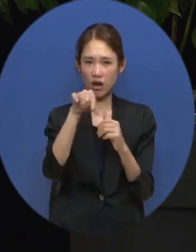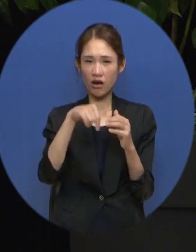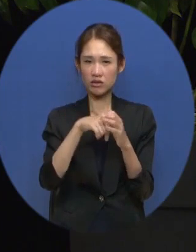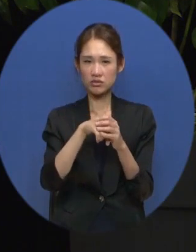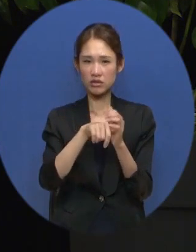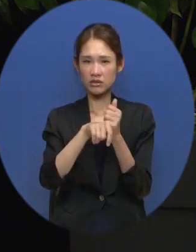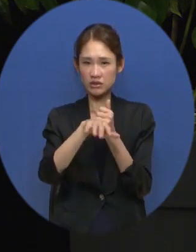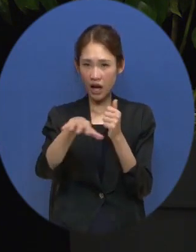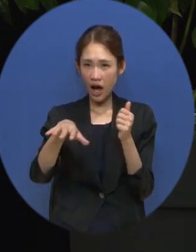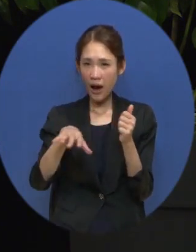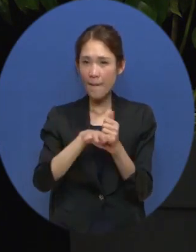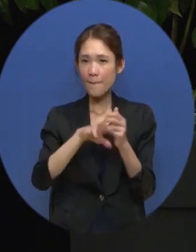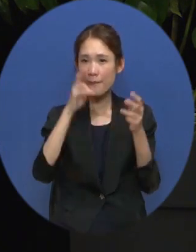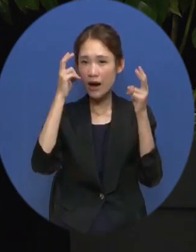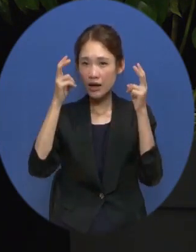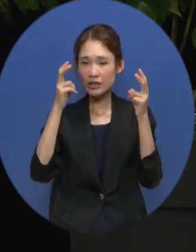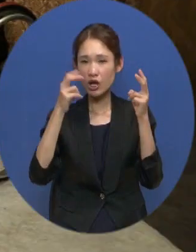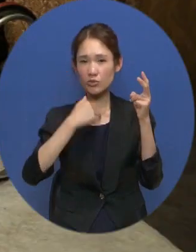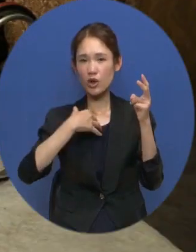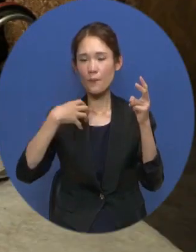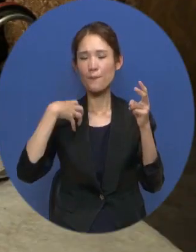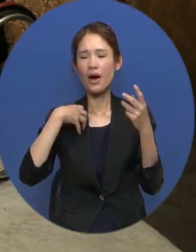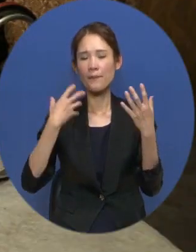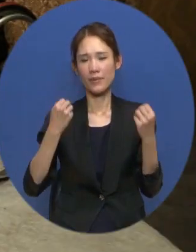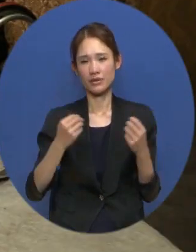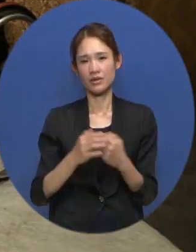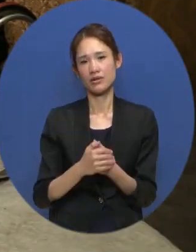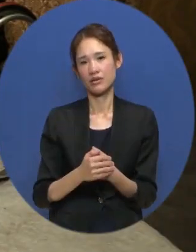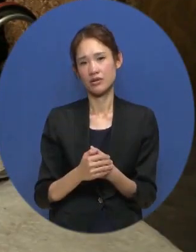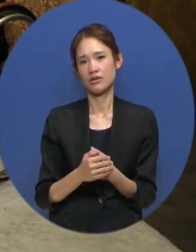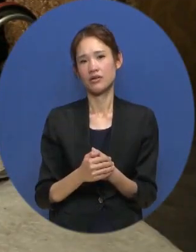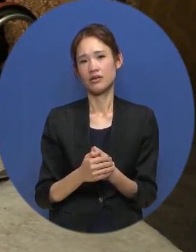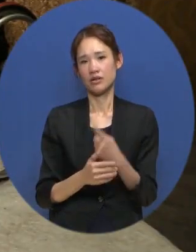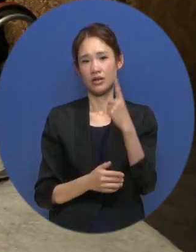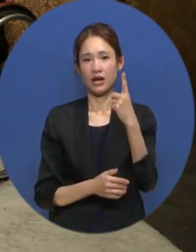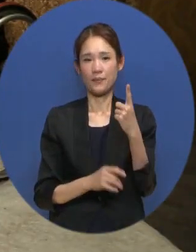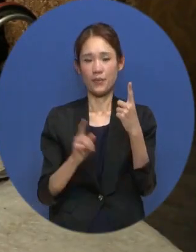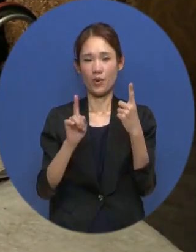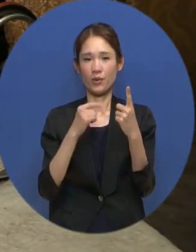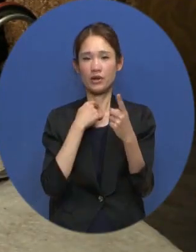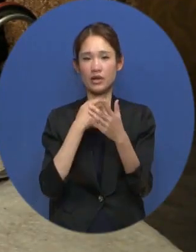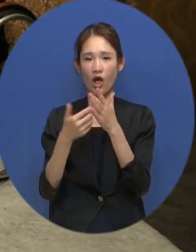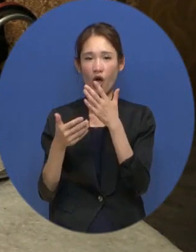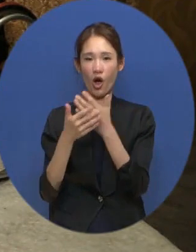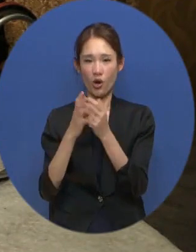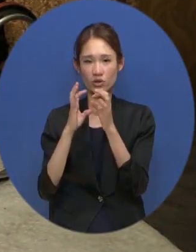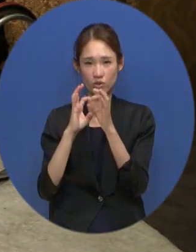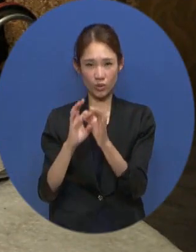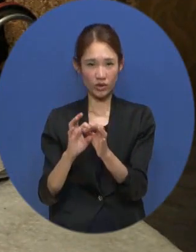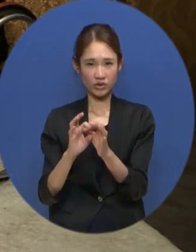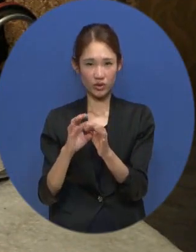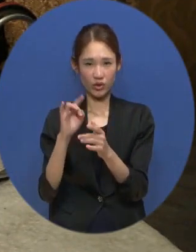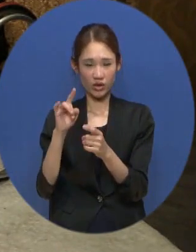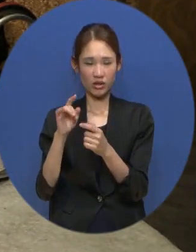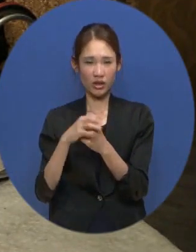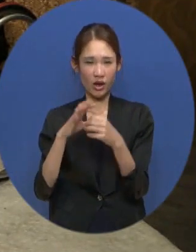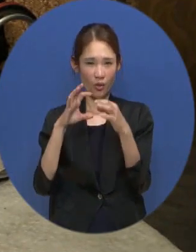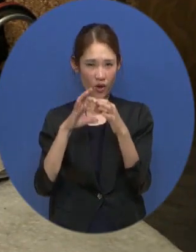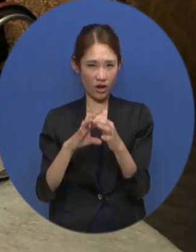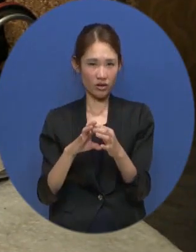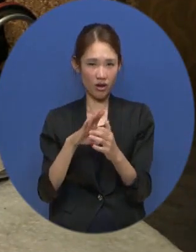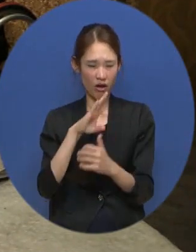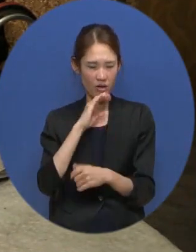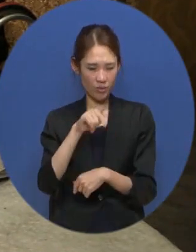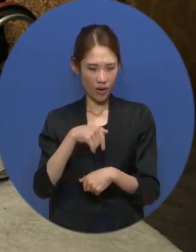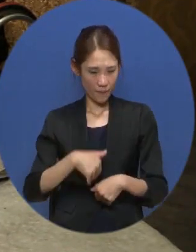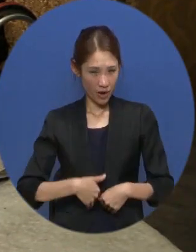분사된 기업을 저희가 거의 많이 하고 있습니다. 아, 이제 한 번 이 경험을 통해서 이 부분이